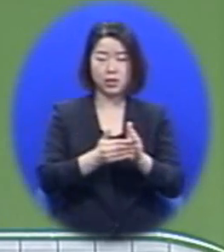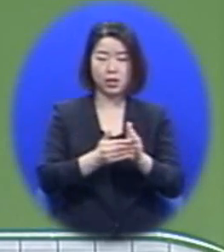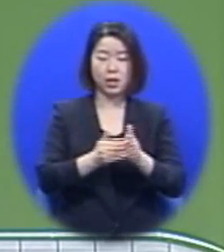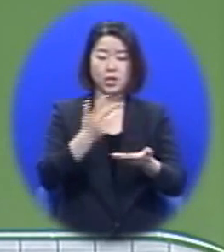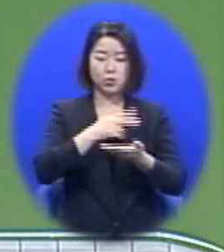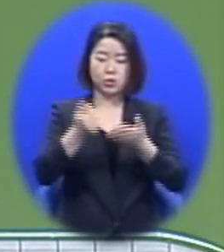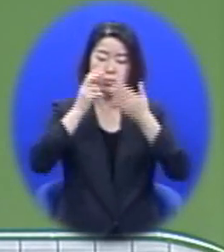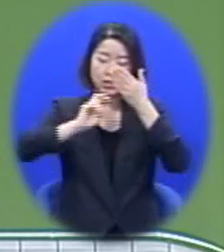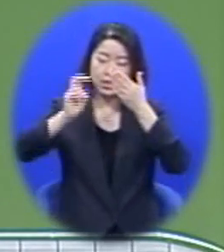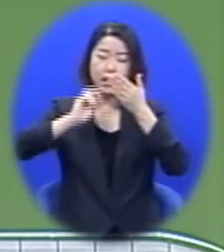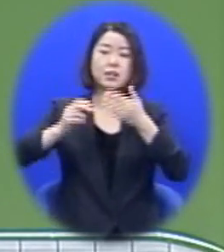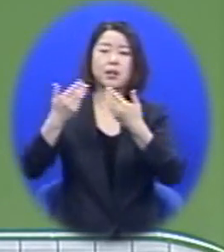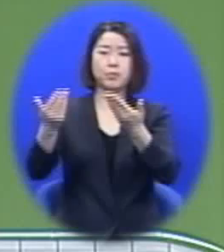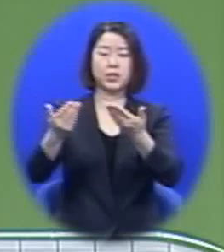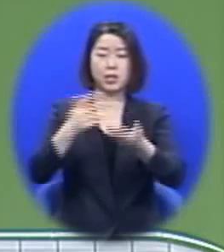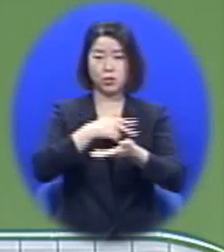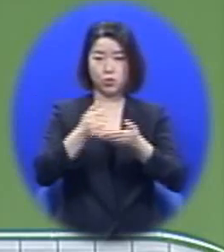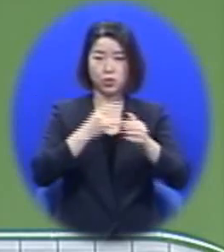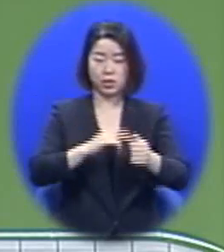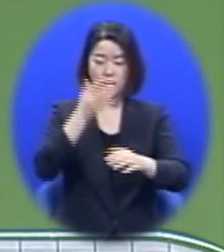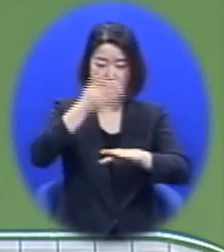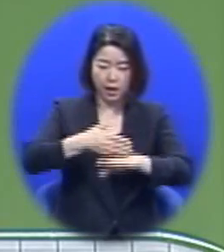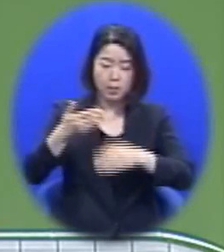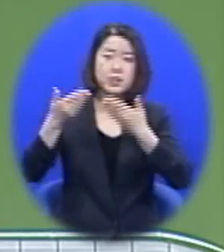주님을 찬양합니다. 주님께 감사합니다.